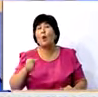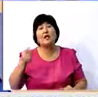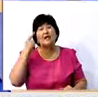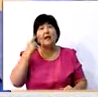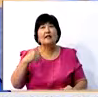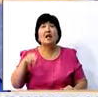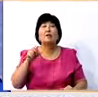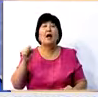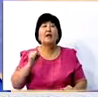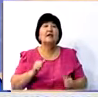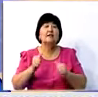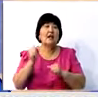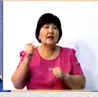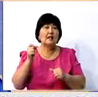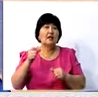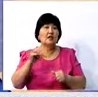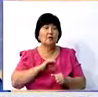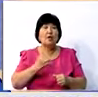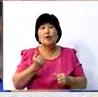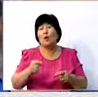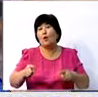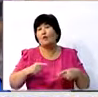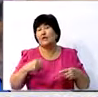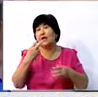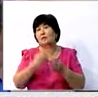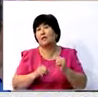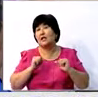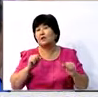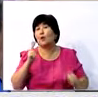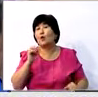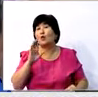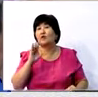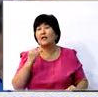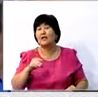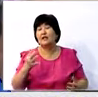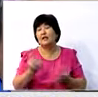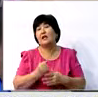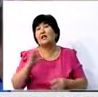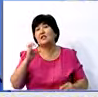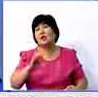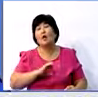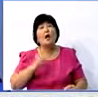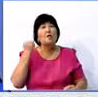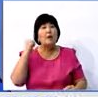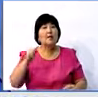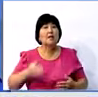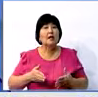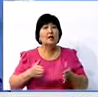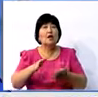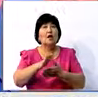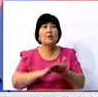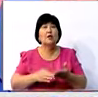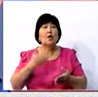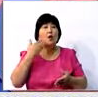Дидар Амирали был в шаге от золотой медали, но в финале проиграл спортсмену из Кувейта и довольствовался серебром. Победный путь продолжила